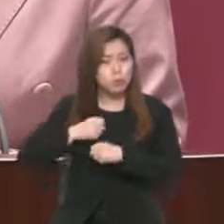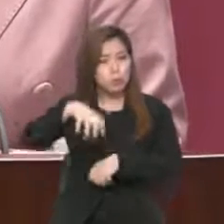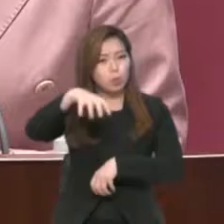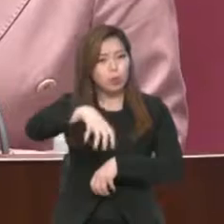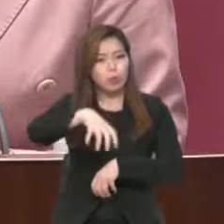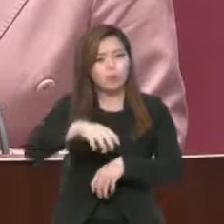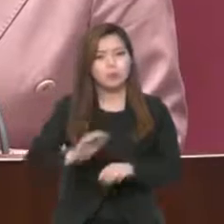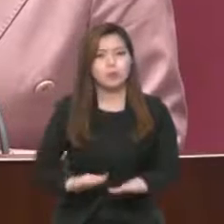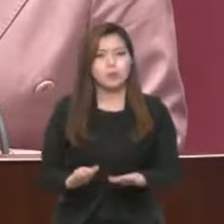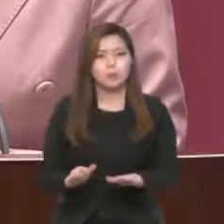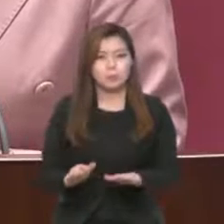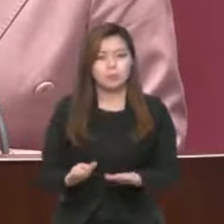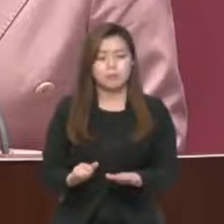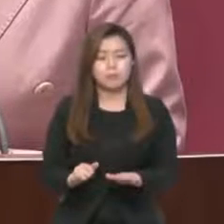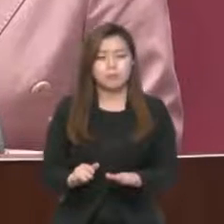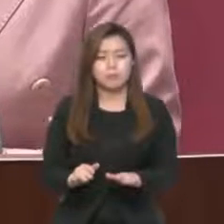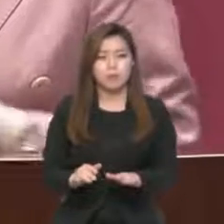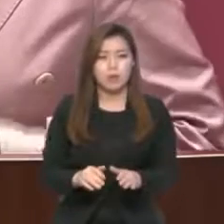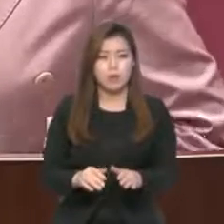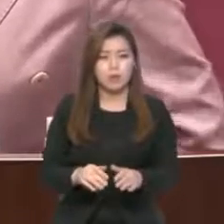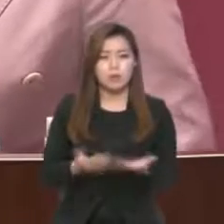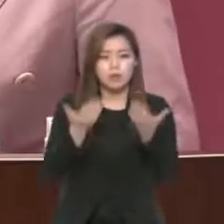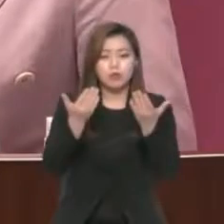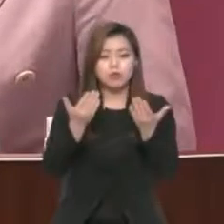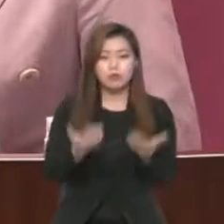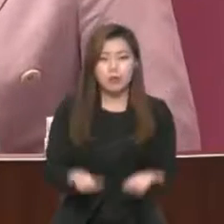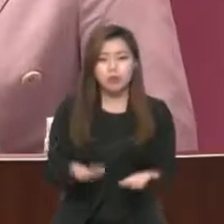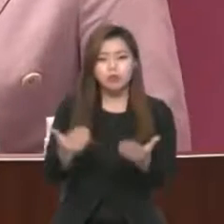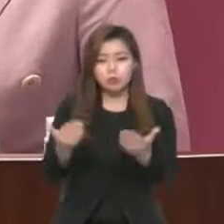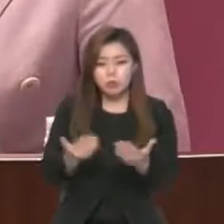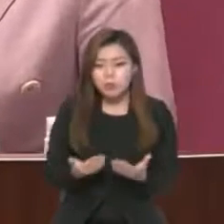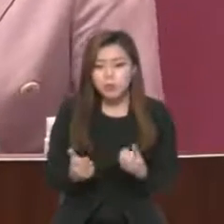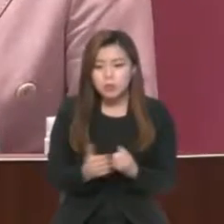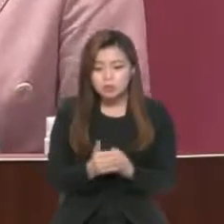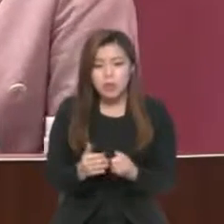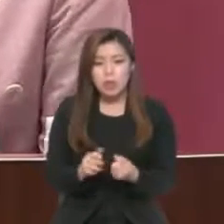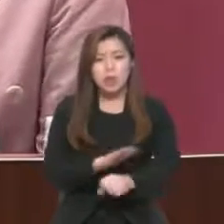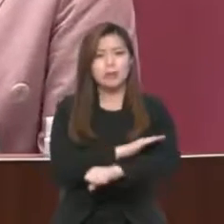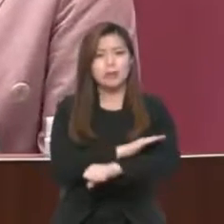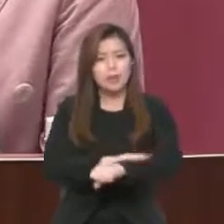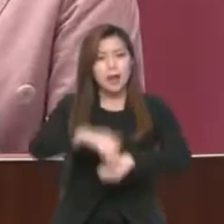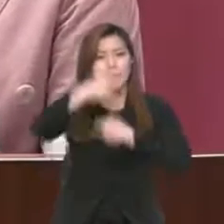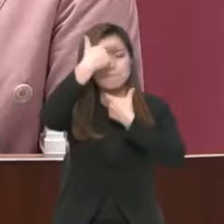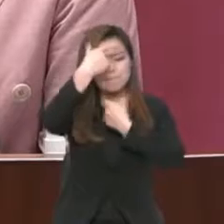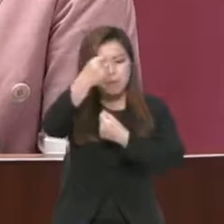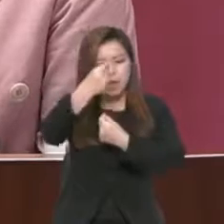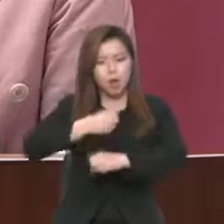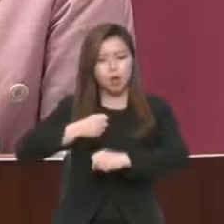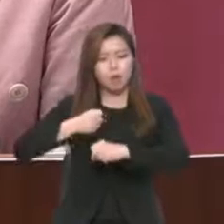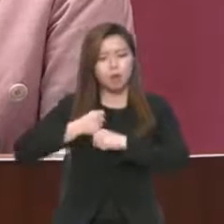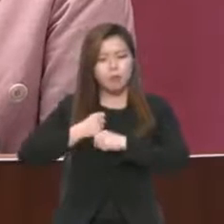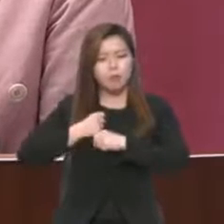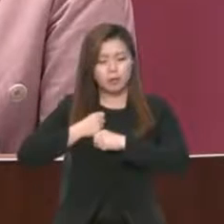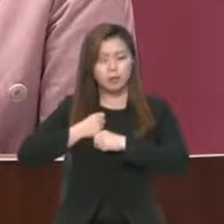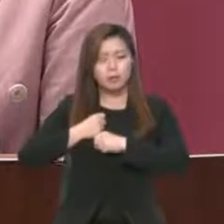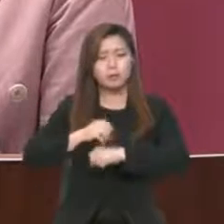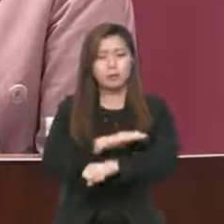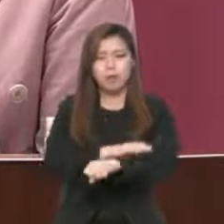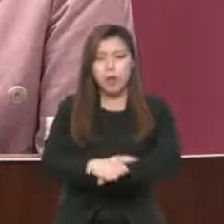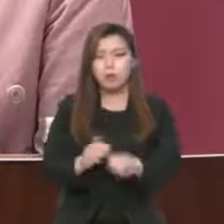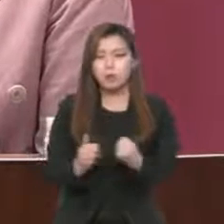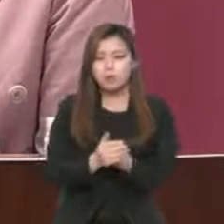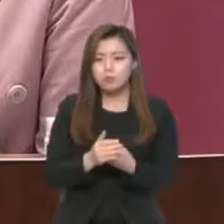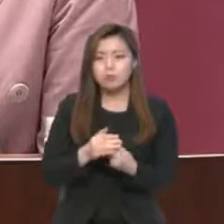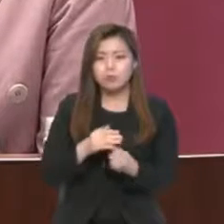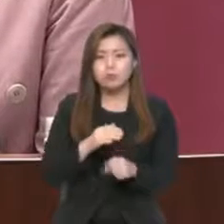마치고 대한민국 국군으로서 병역 의무를 다 이행하고 온 것을 대견하게 생각할 뿐입니다. 네, 안 가도 될